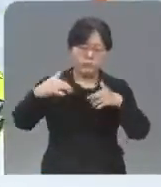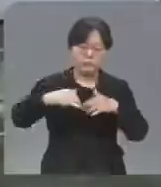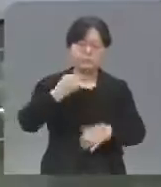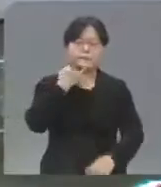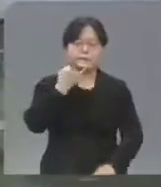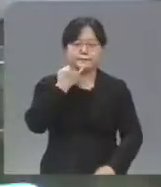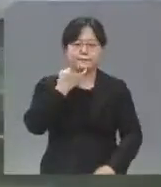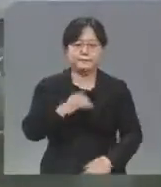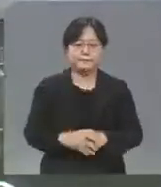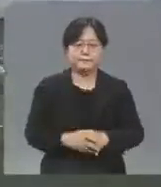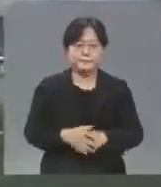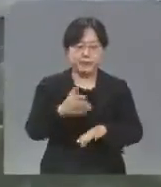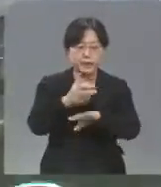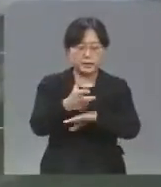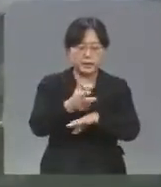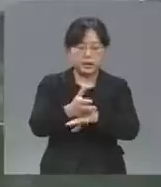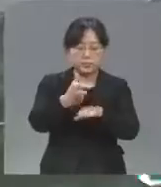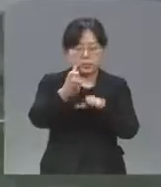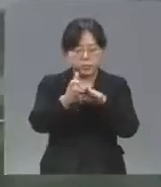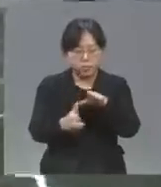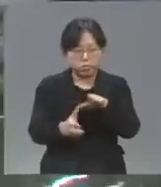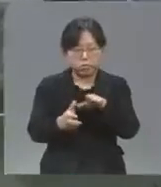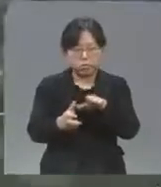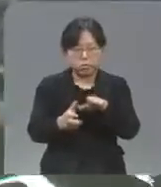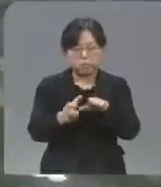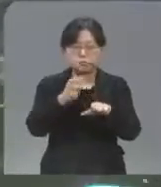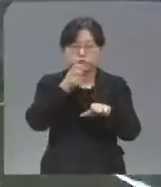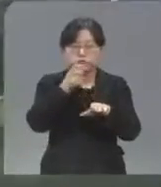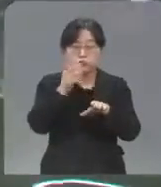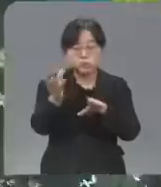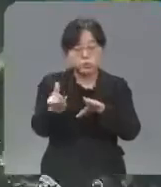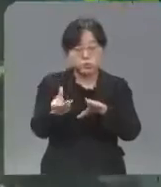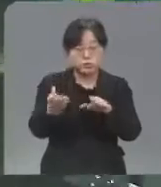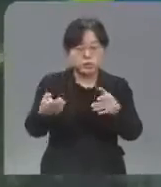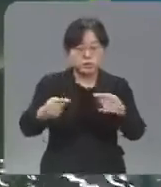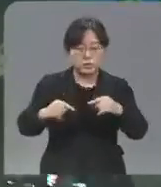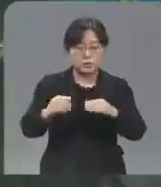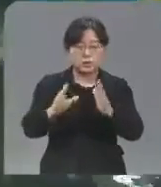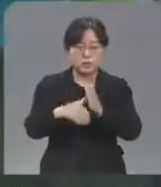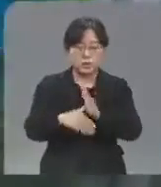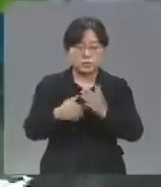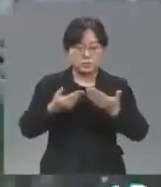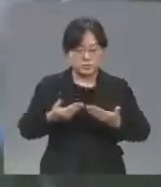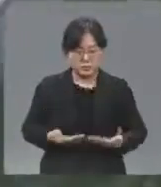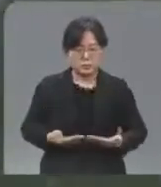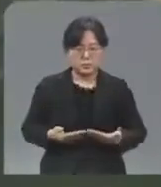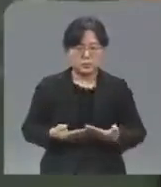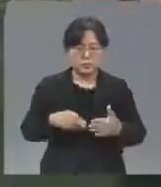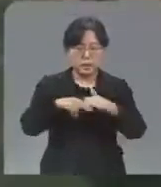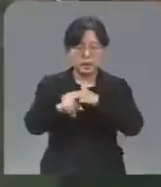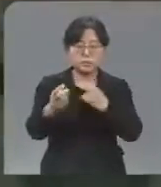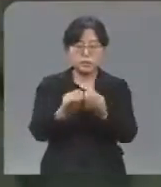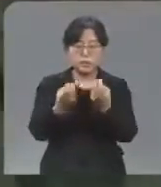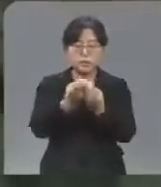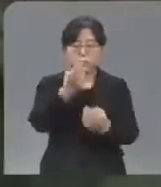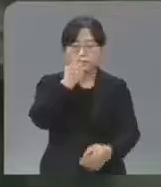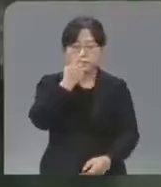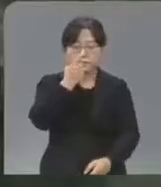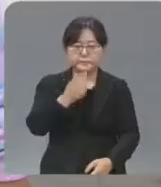없습니다. 차가 침수되고 안으로 물이 들어차는 위기도 침착함을 유지하며 탈출법을